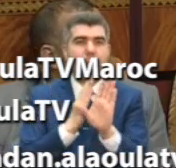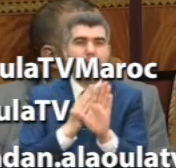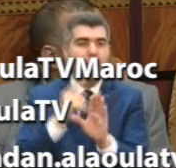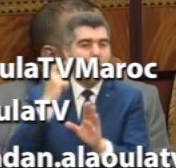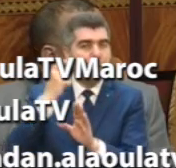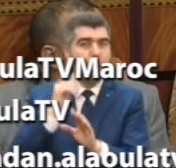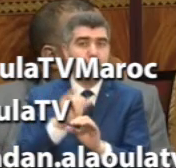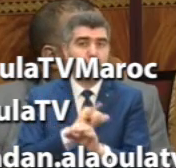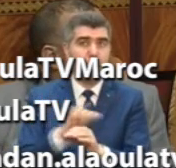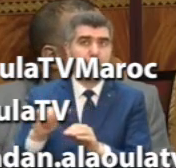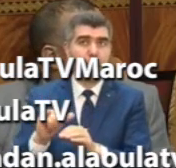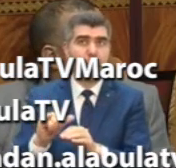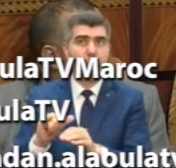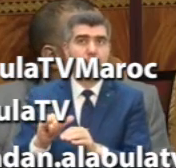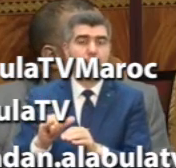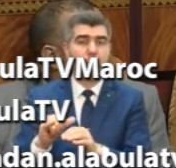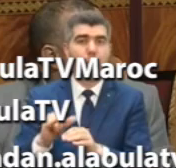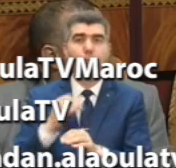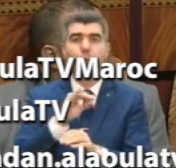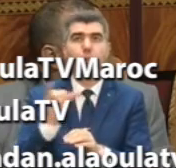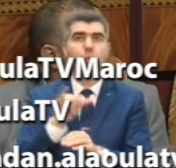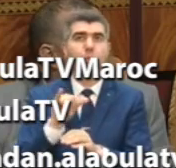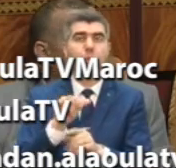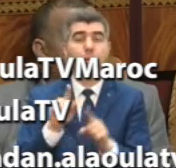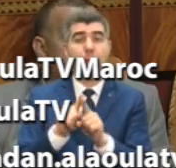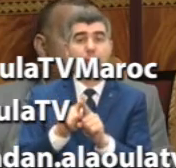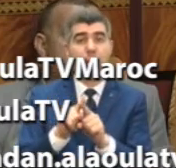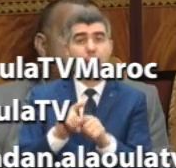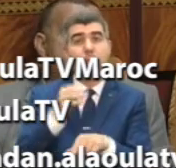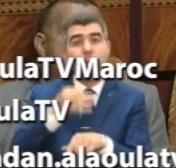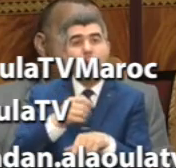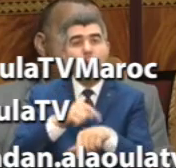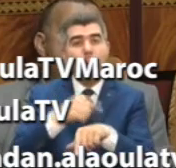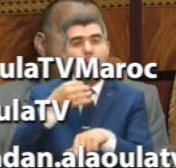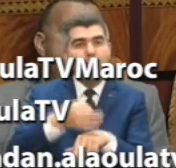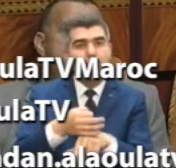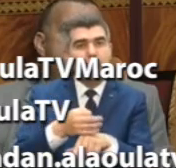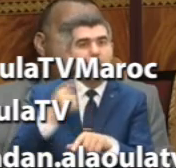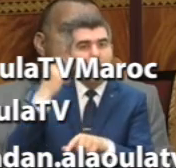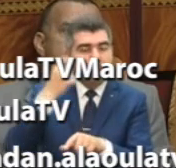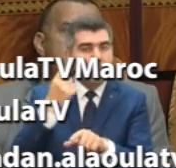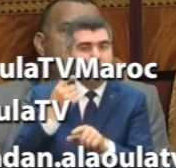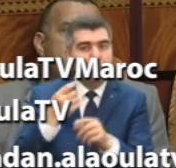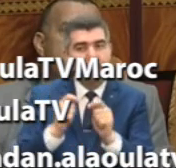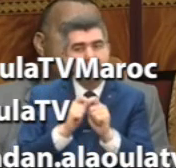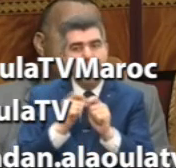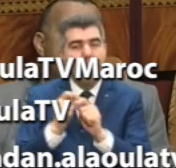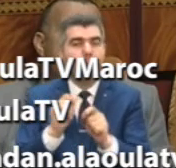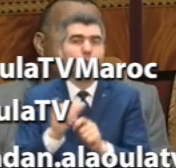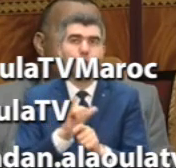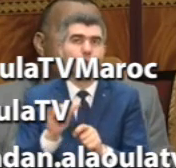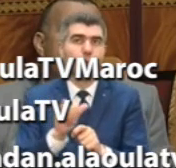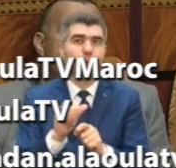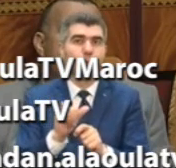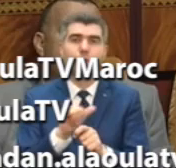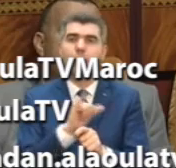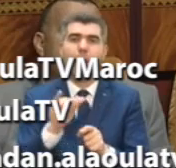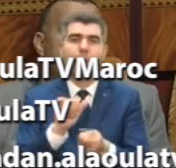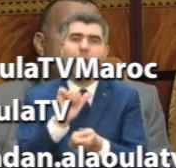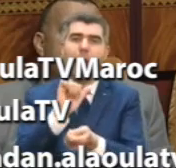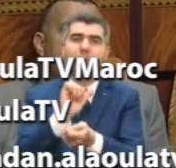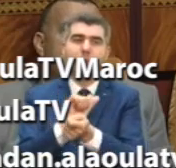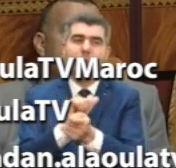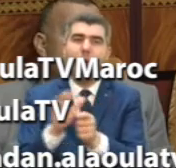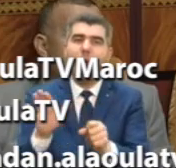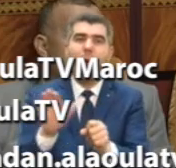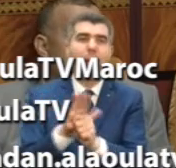الشيء؟ وحنا في غنى عنه سيد الوزير. واش باقي ما وصل الوقت باش نجلسوا ونقولوا بارك الله يجزيكم بخير؟ راه السجون ديالنا مملوعه